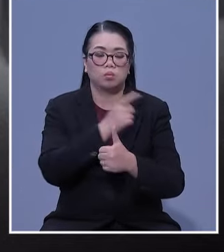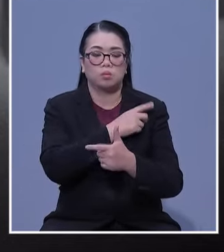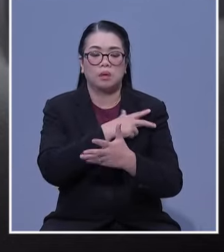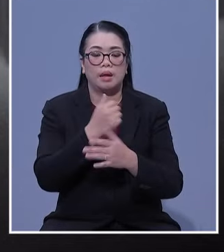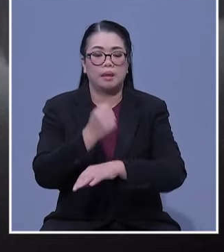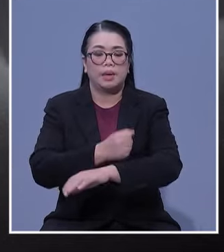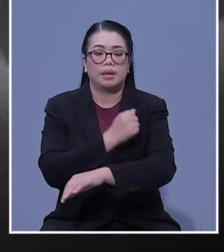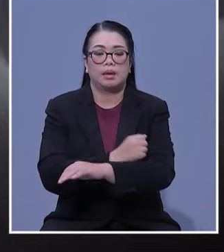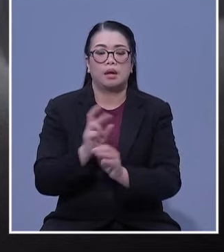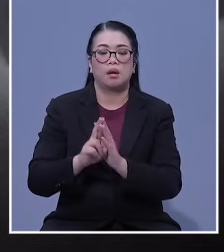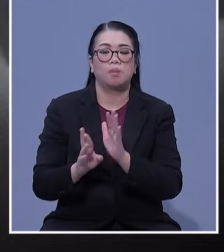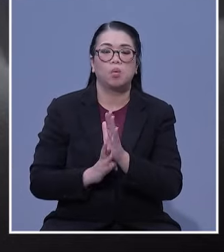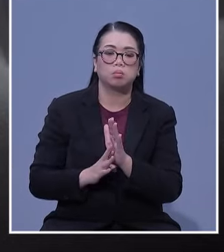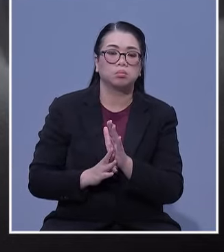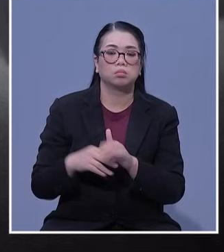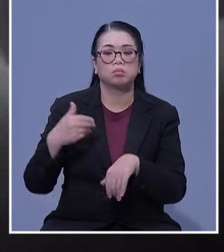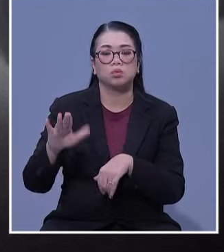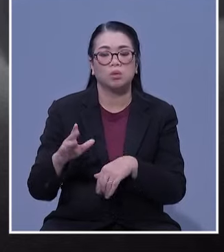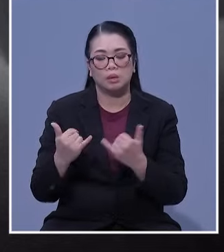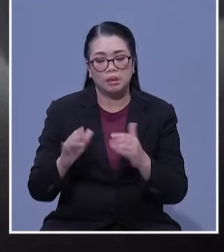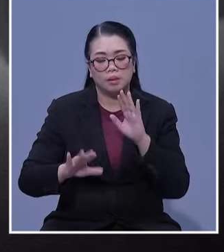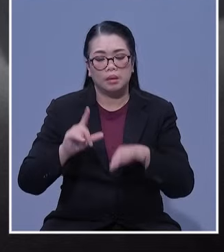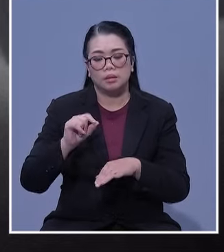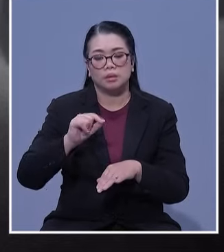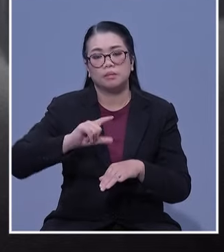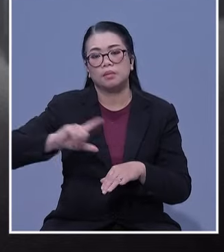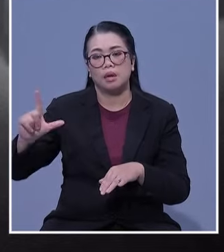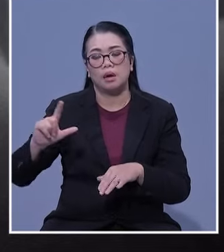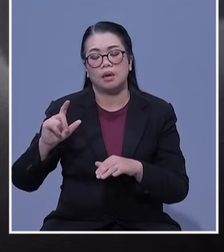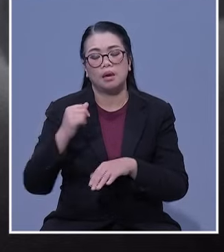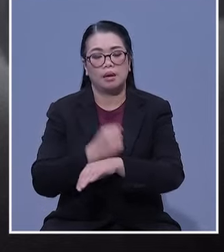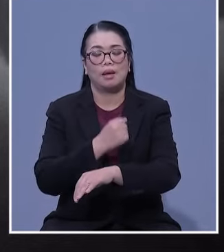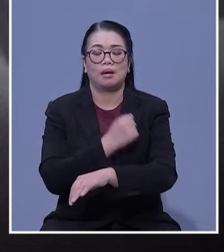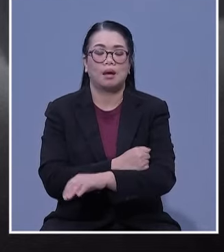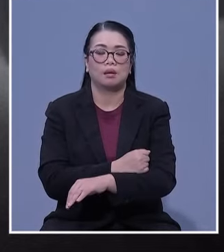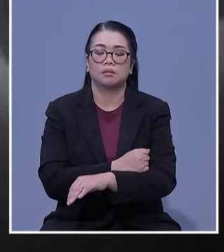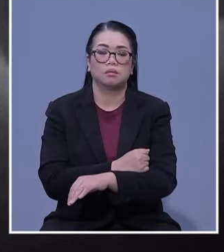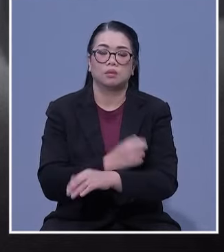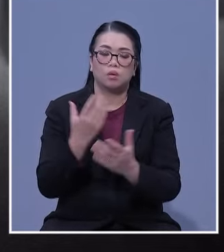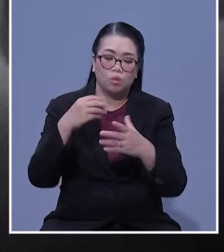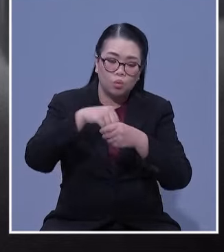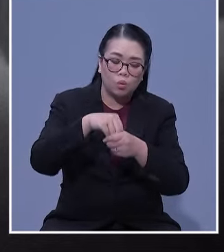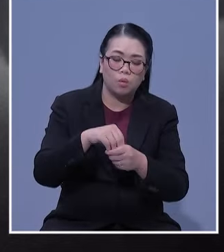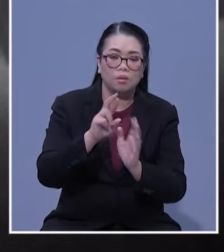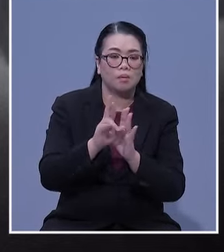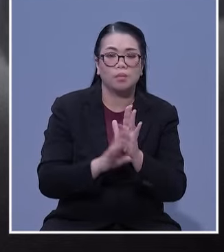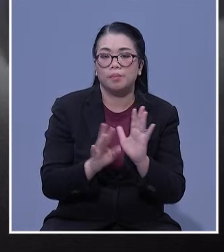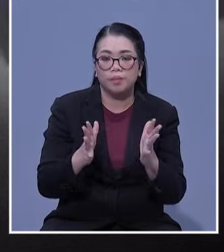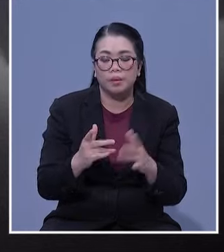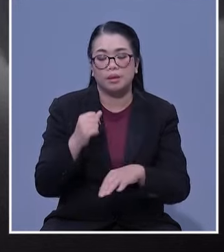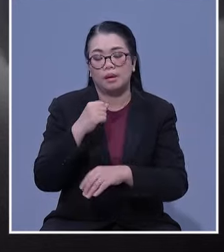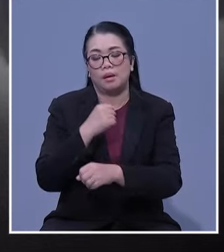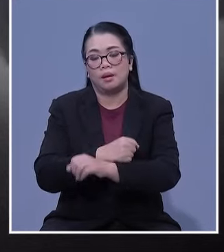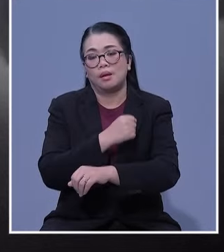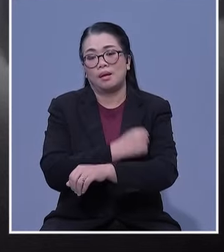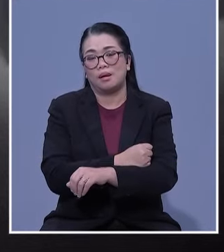ระบบจำนวนมากตอนนี้ก็เข้าไป 20ล้านคนะค่ะนะครับแล้วสิ่งที่เกิดขึ้นก็คือแรงงานนอก